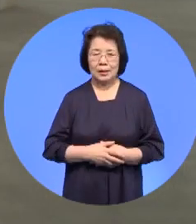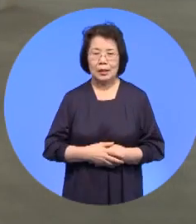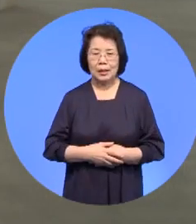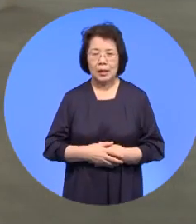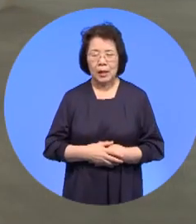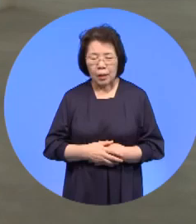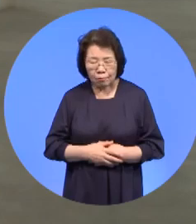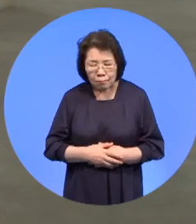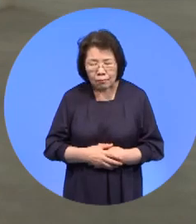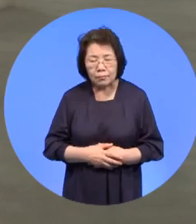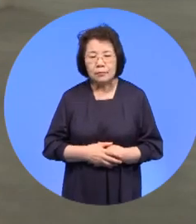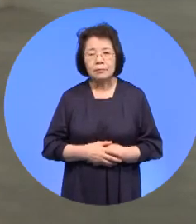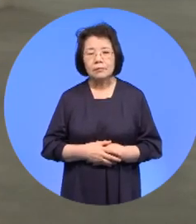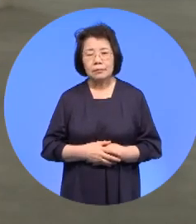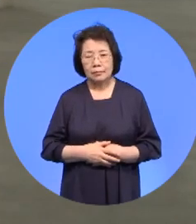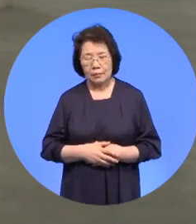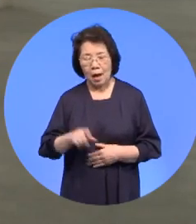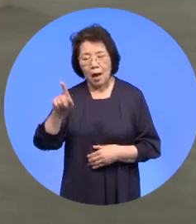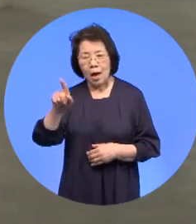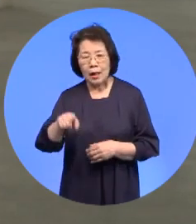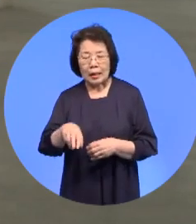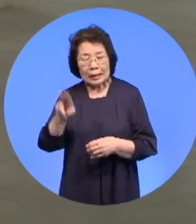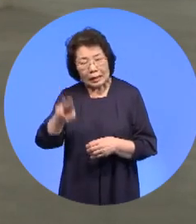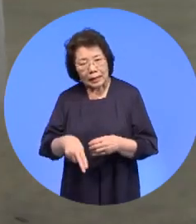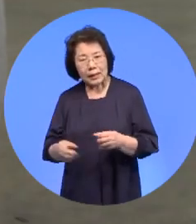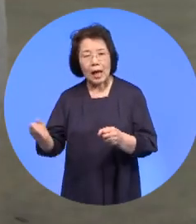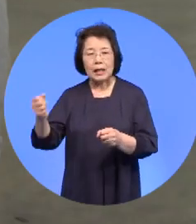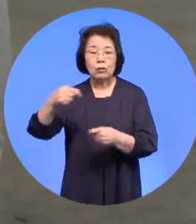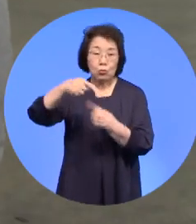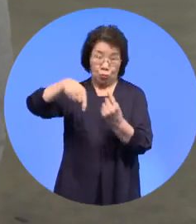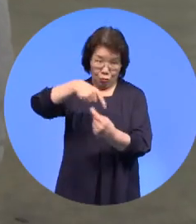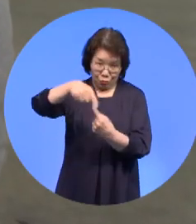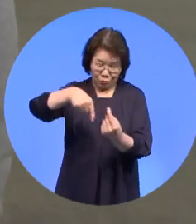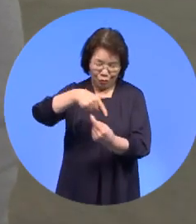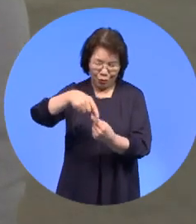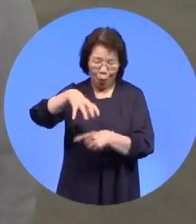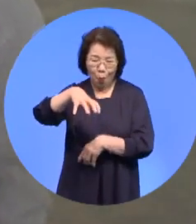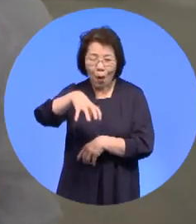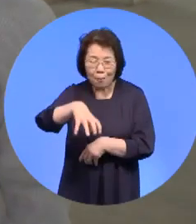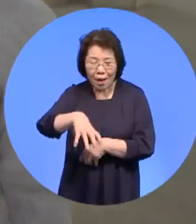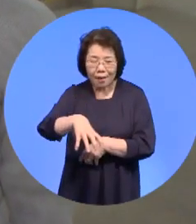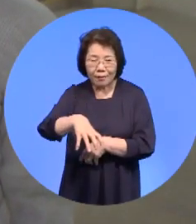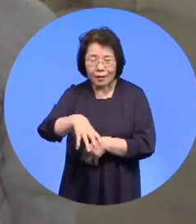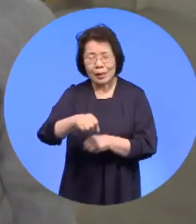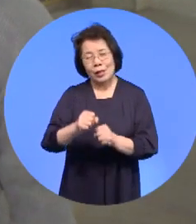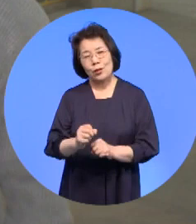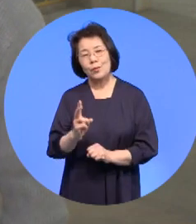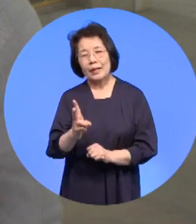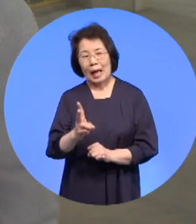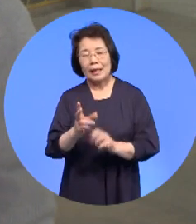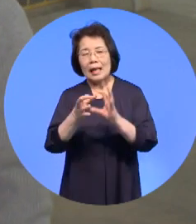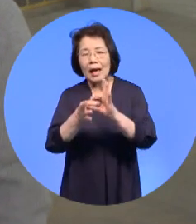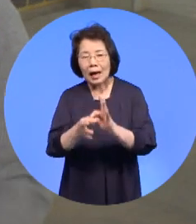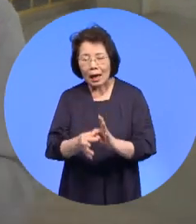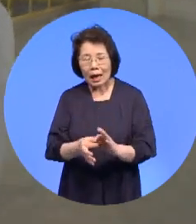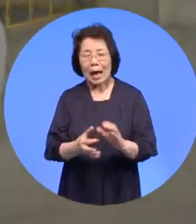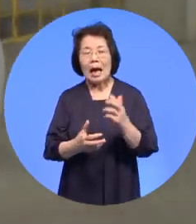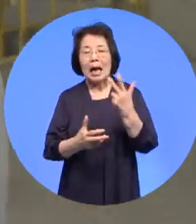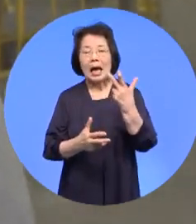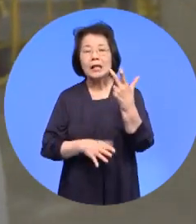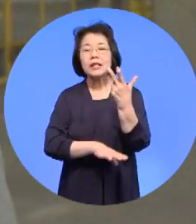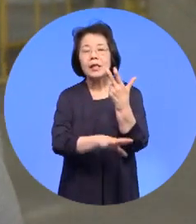と理解リサイクルの場面に行こう立っちゃってるみたいでですからねここはねしげなんですね